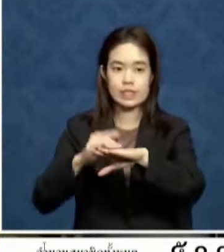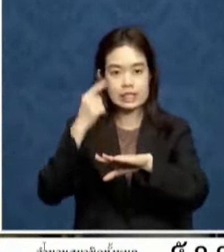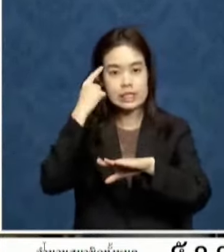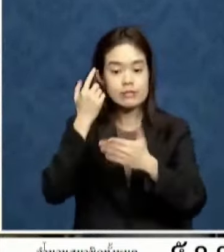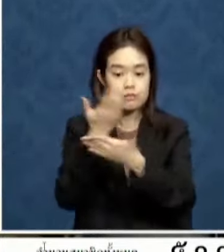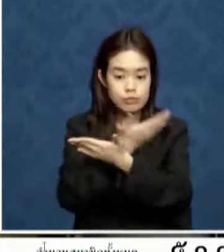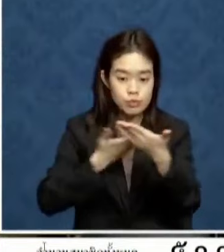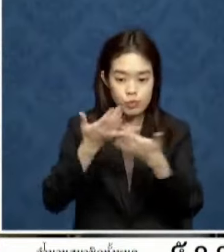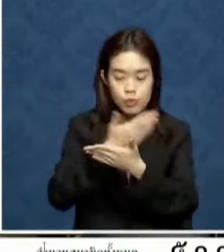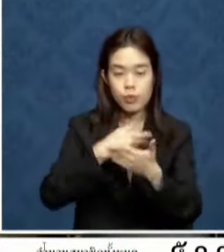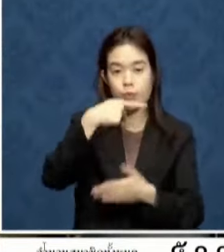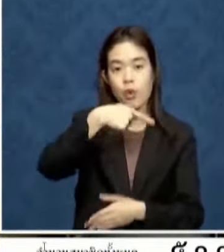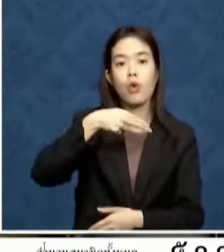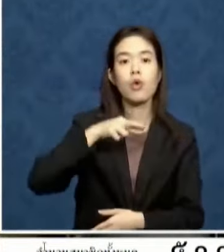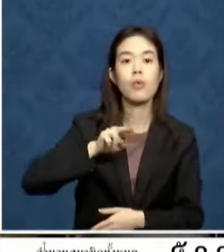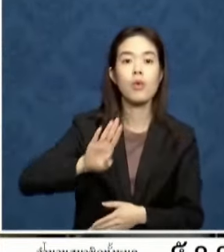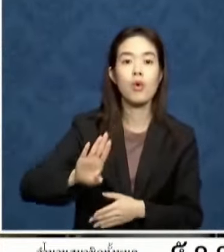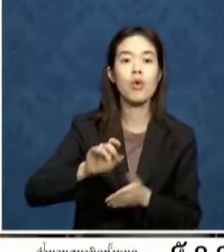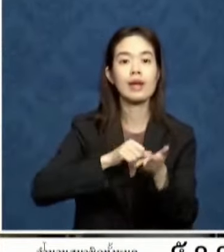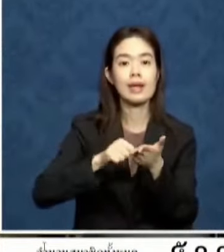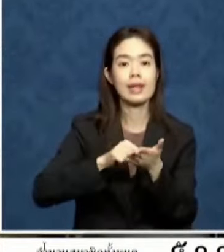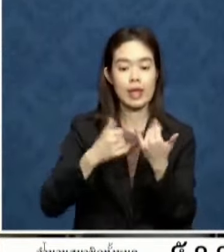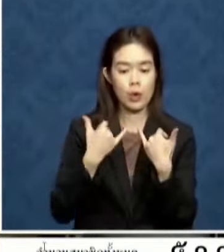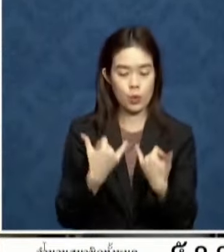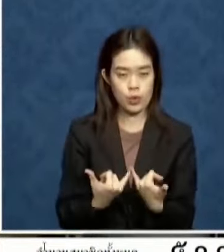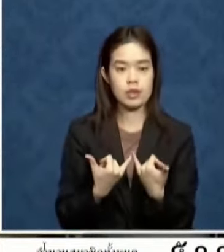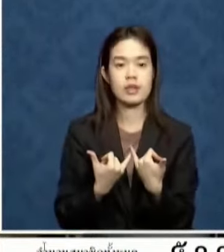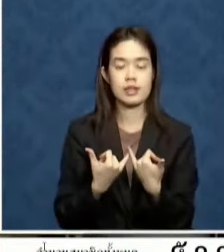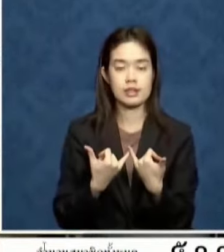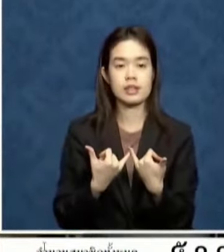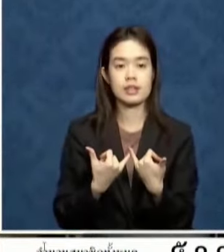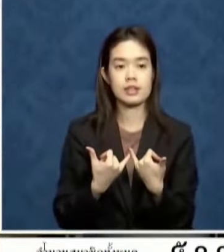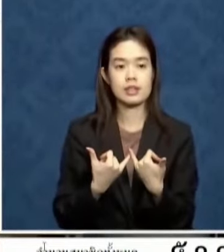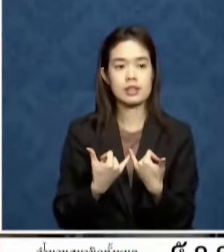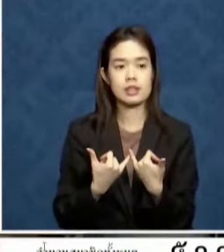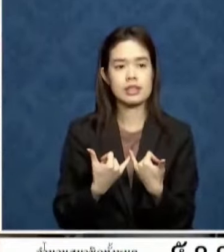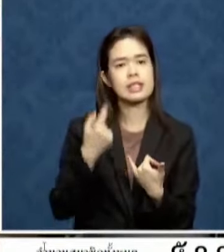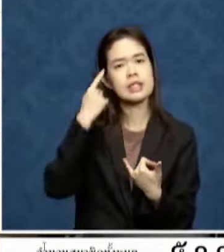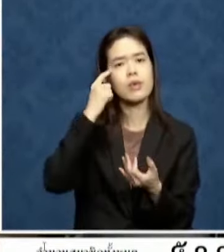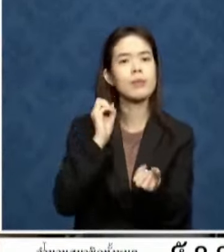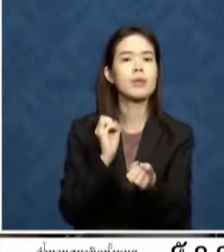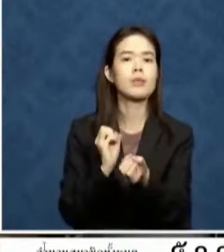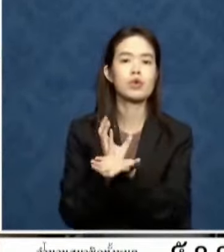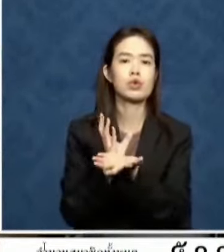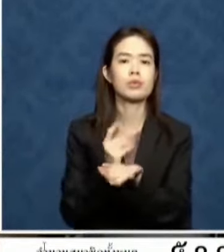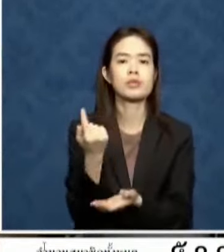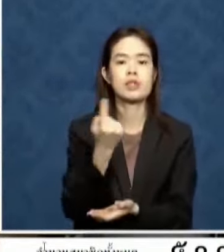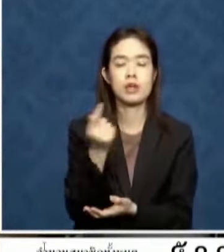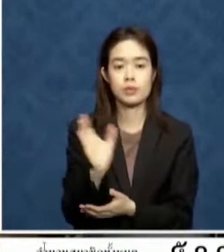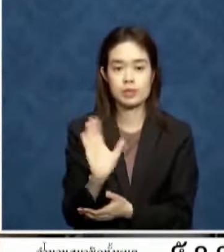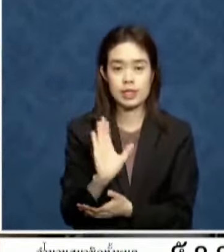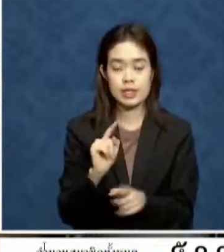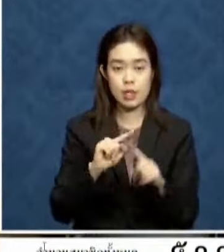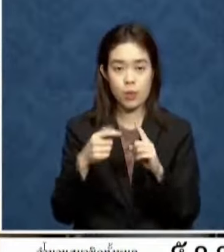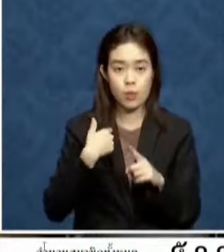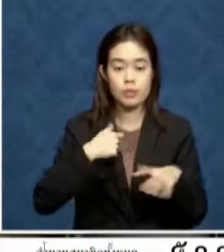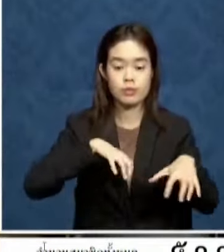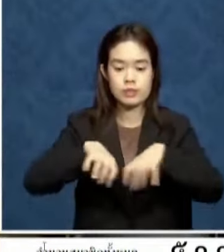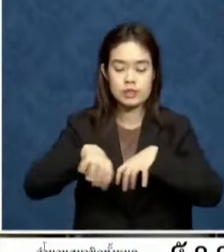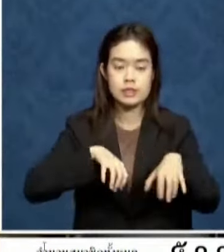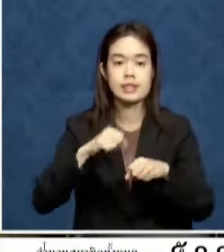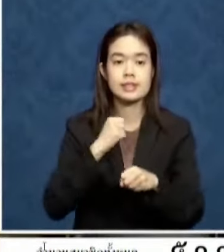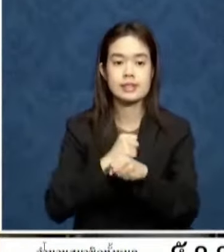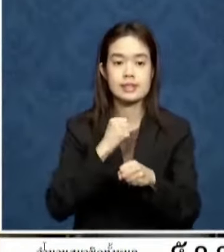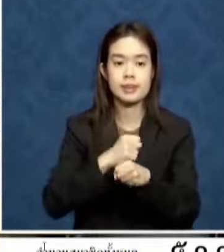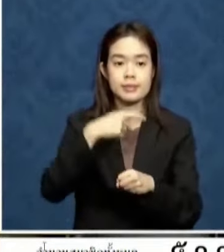ในร่างแก้ไขพรบประชามติทุกฉบับในวันนี้โดยไม่คำนึงถึงเพียงแค่ผลกระทบที่จะเกิดขึ้นต่อกระบวนการจัดทำรัฐธรรมนูญฉบับใหม่